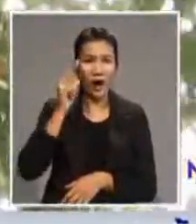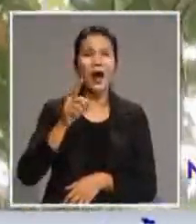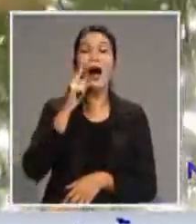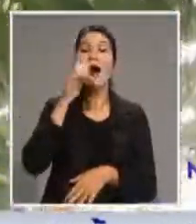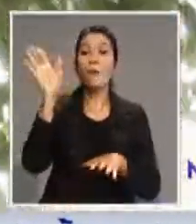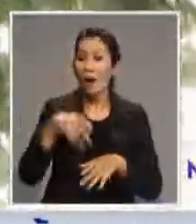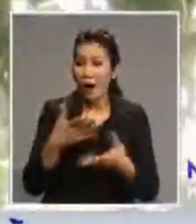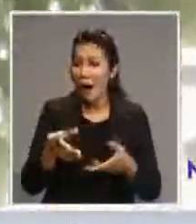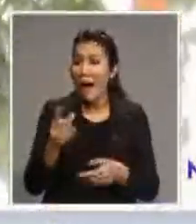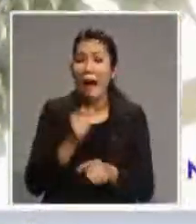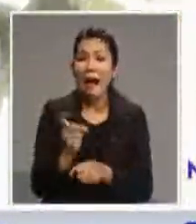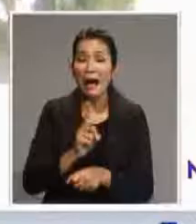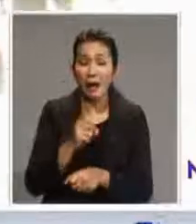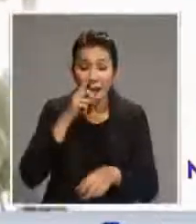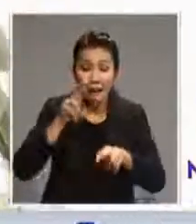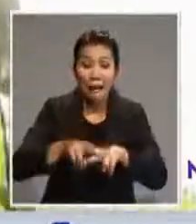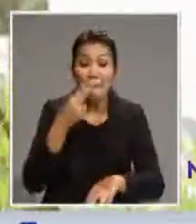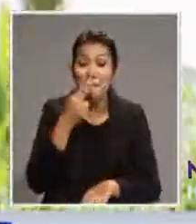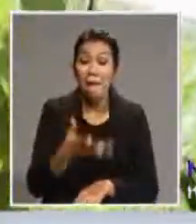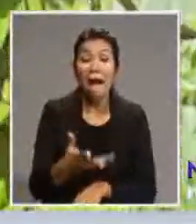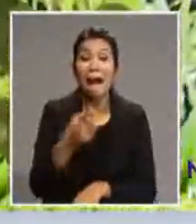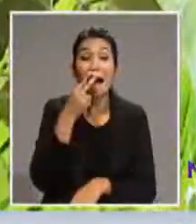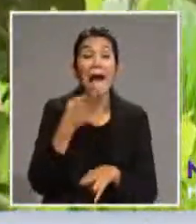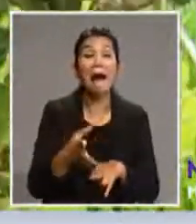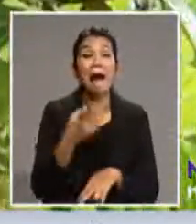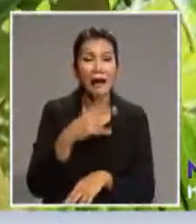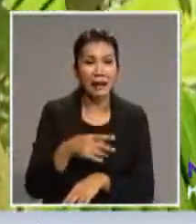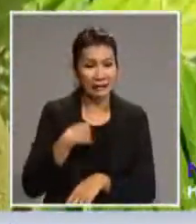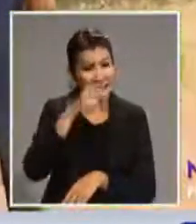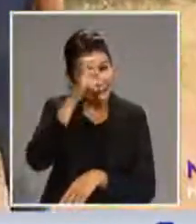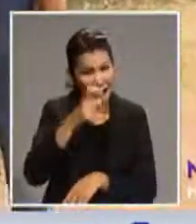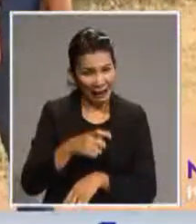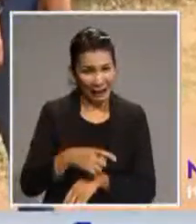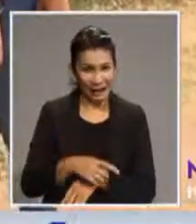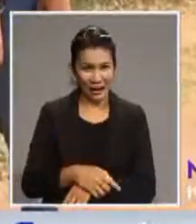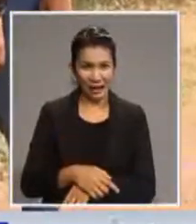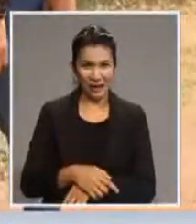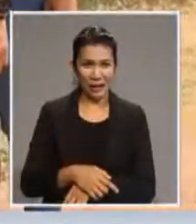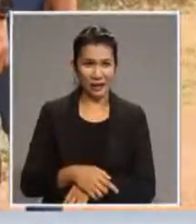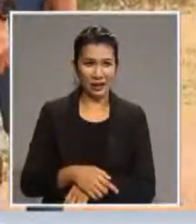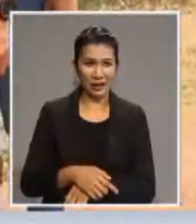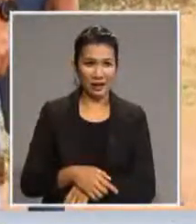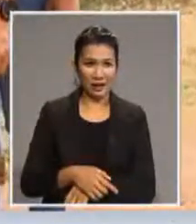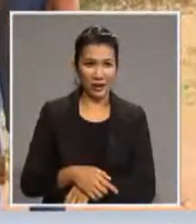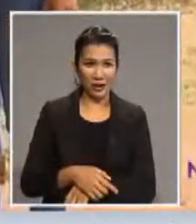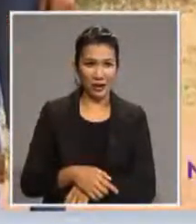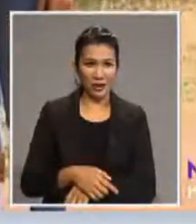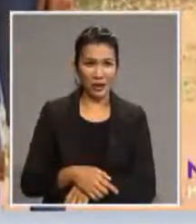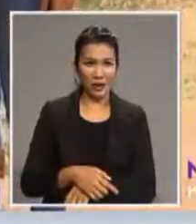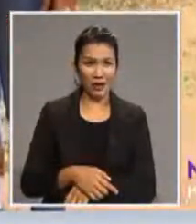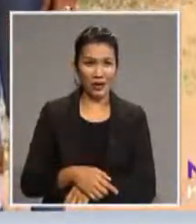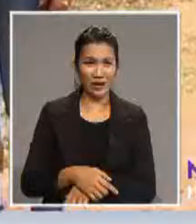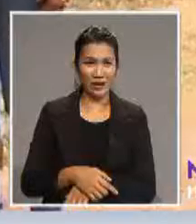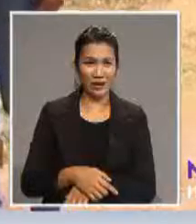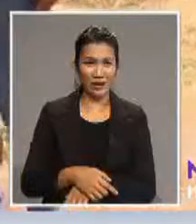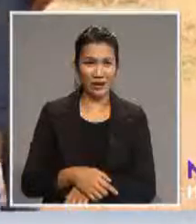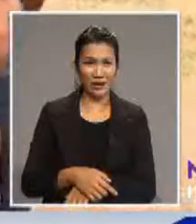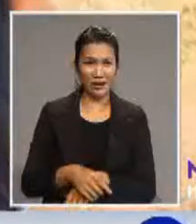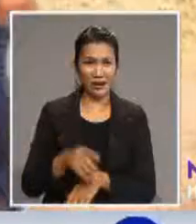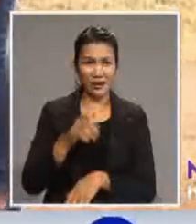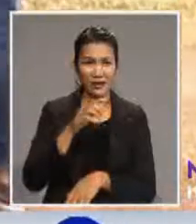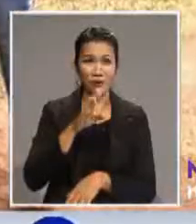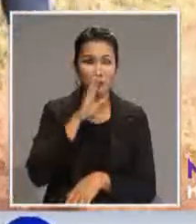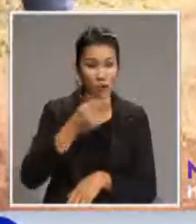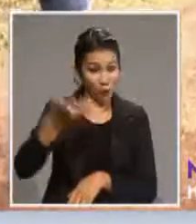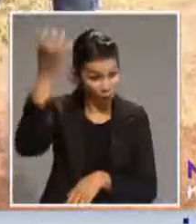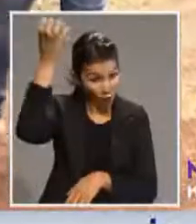พี่มาอะไรนะครับนี่ ไม่เห็นคนนั่งข้างล่างเหรอ นี่เกือบตายแล้วเนี่ย โอ ้โหนี่ถ้าโดนถ้ามันโดน